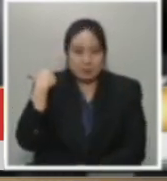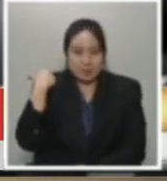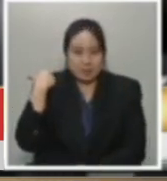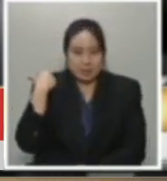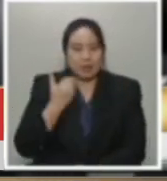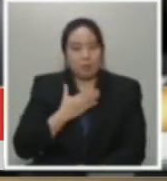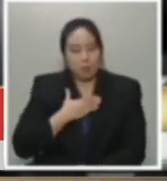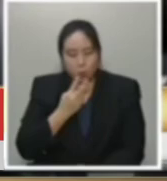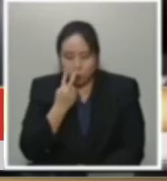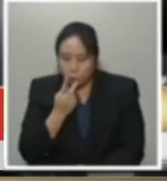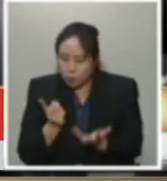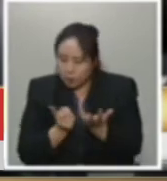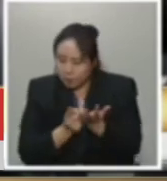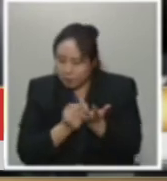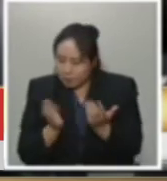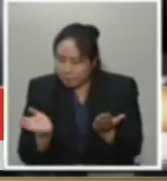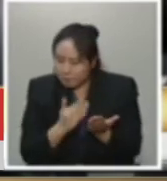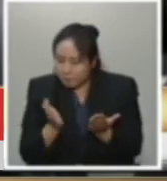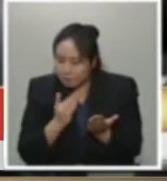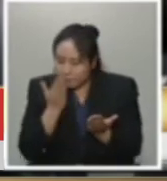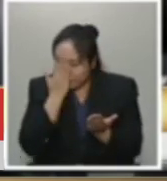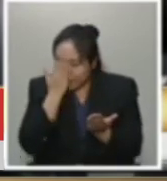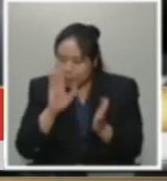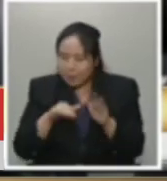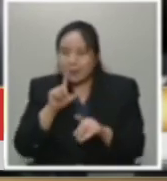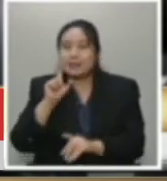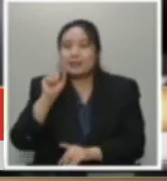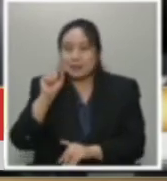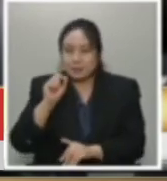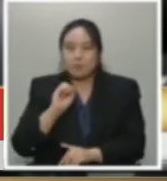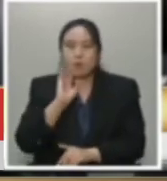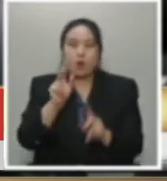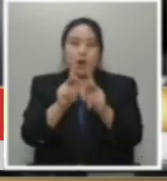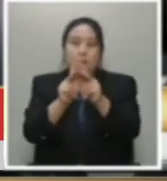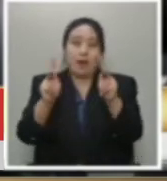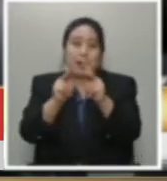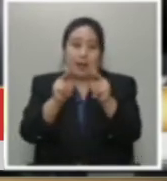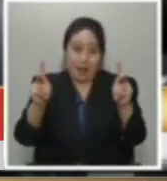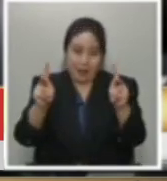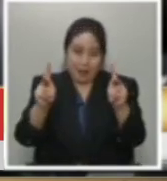นับดูก็ประมาณ20หน้านะครับก็ต้องกราบขอบคุณทางคณะกรรมการที่ได้นำข้อสังเกต